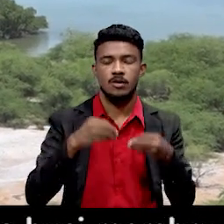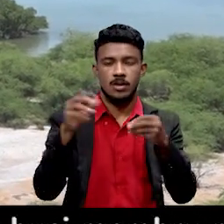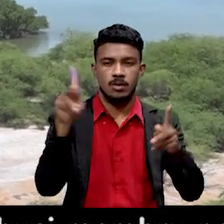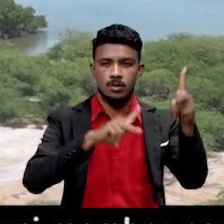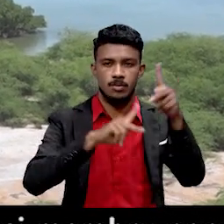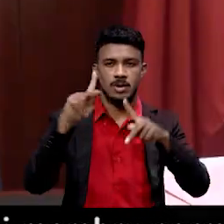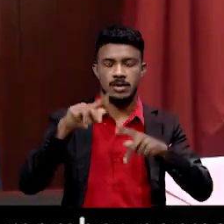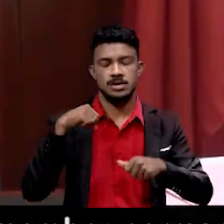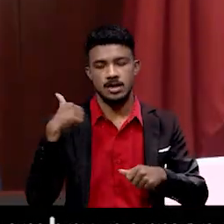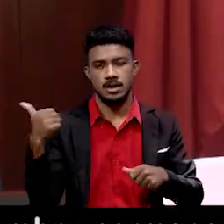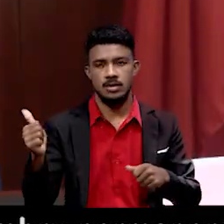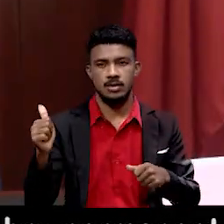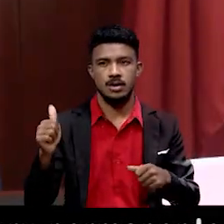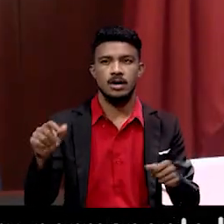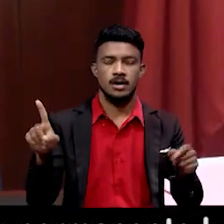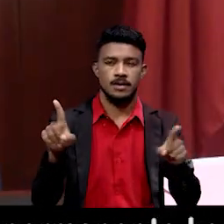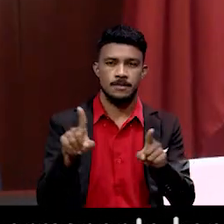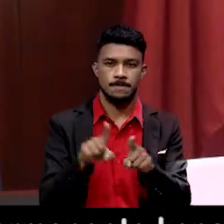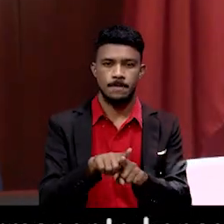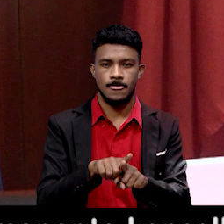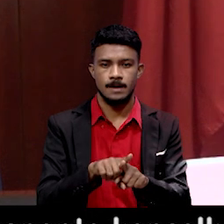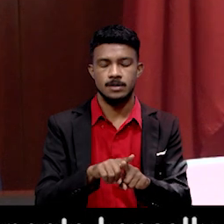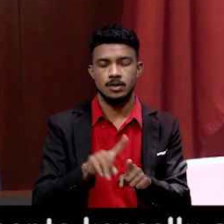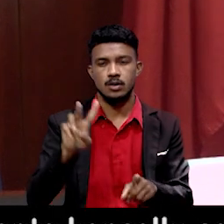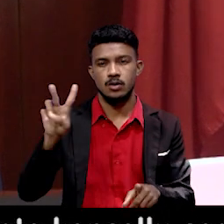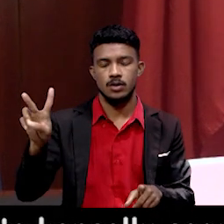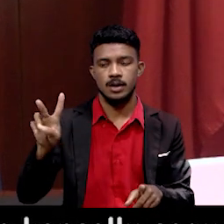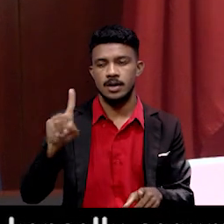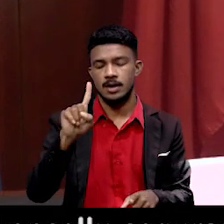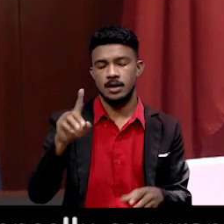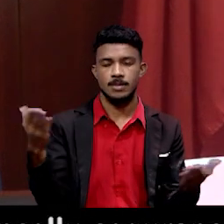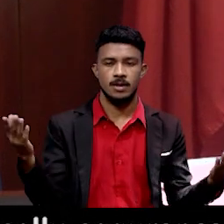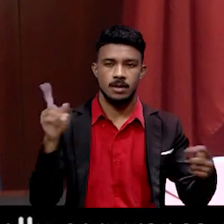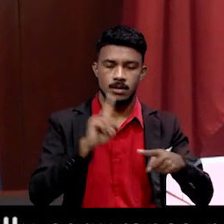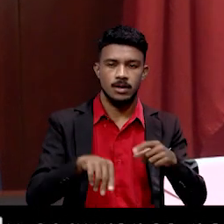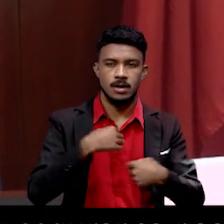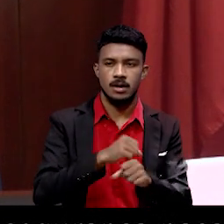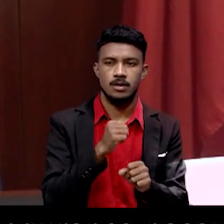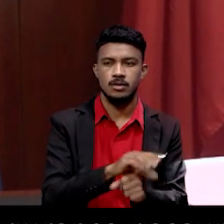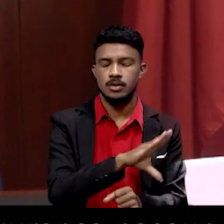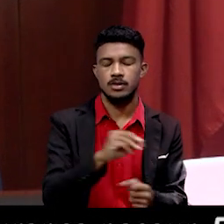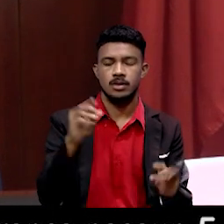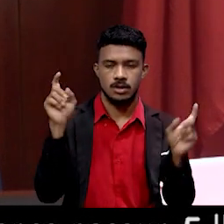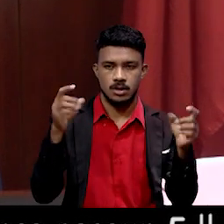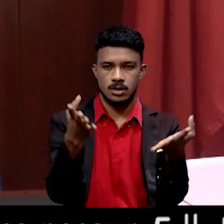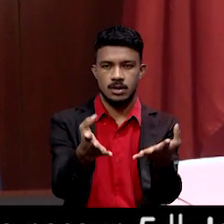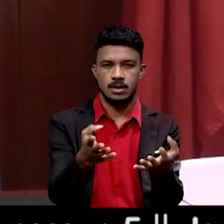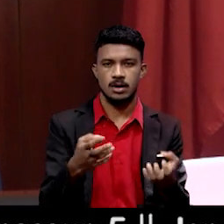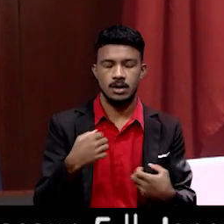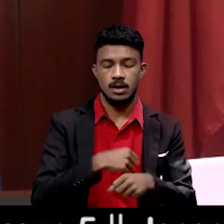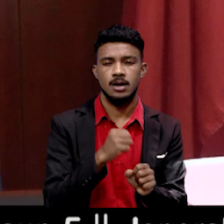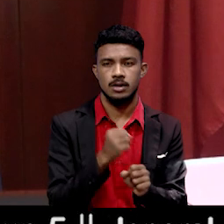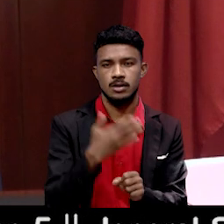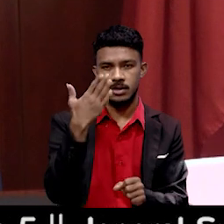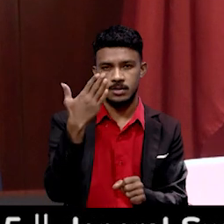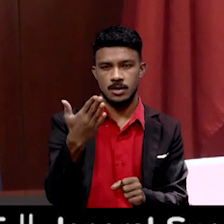narang kata parte rua ida nebe mak labele halo ten serasaita sere mak ni halo ane heneba